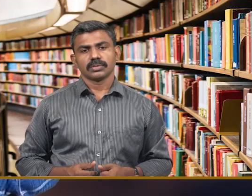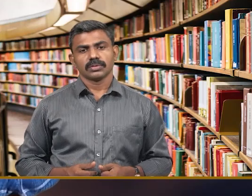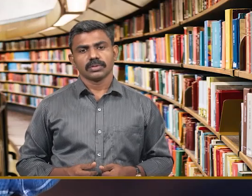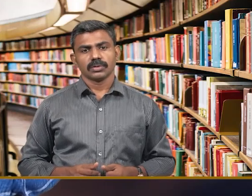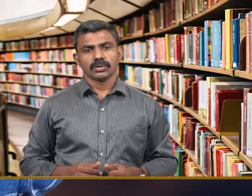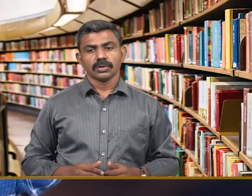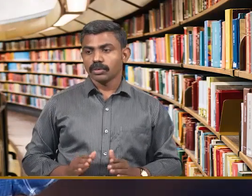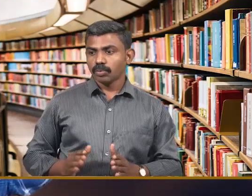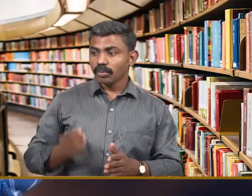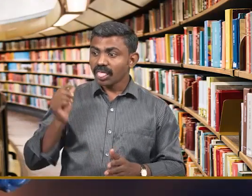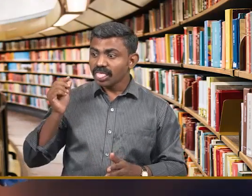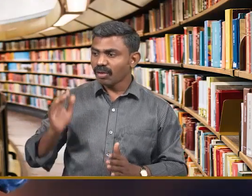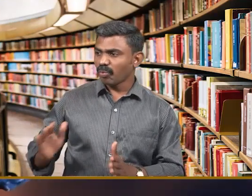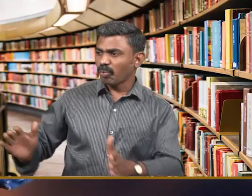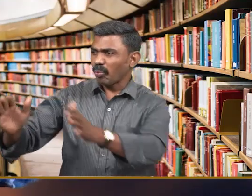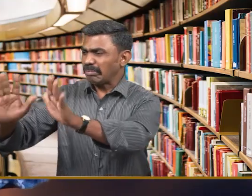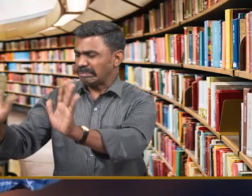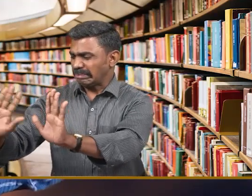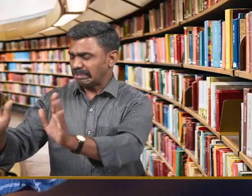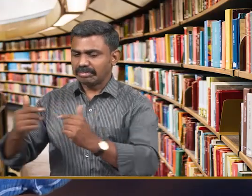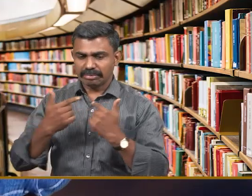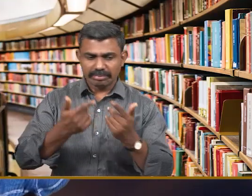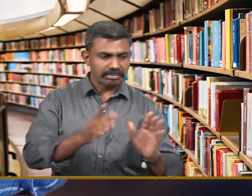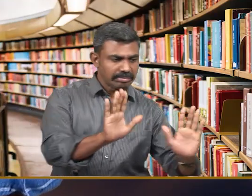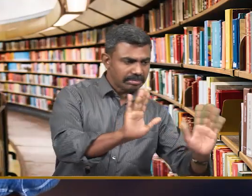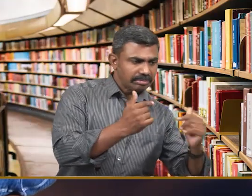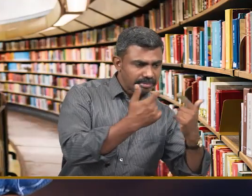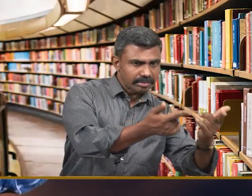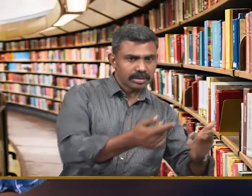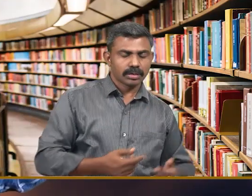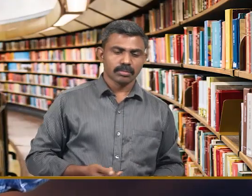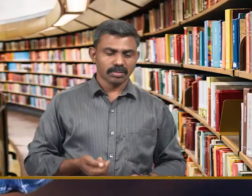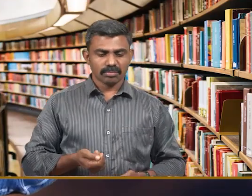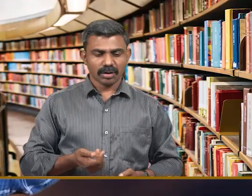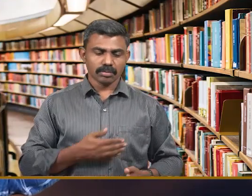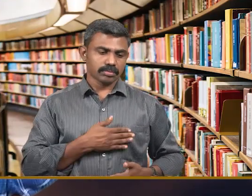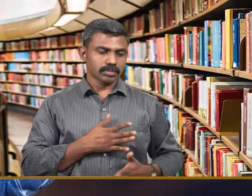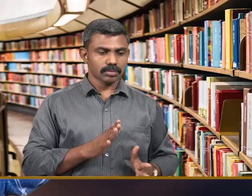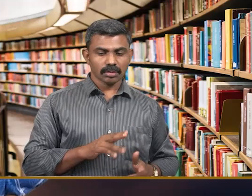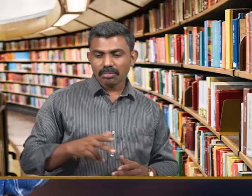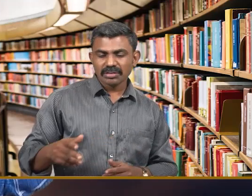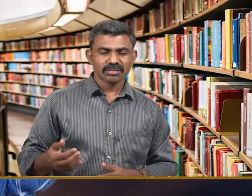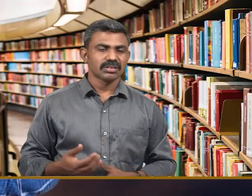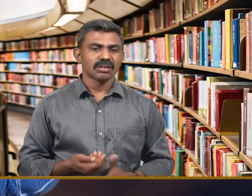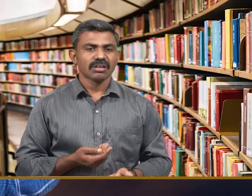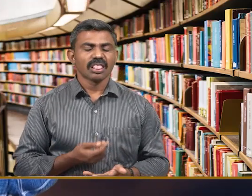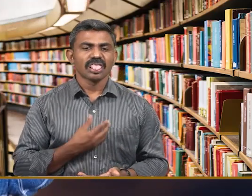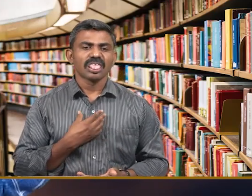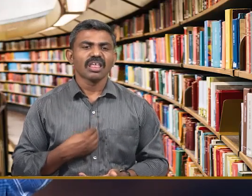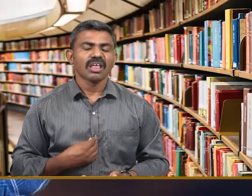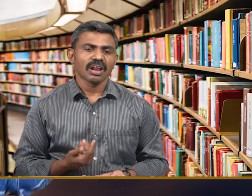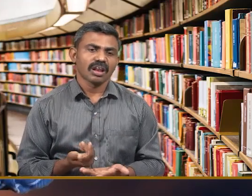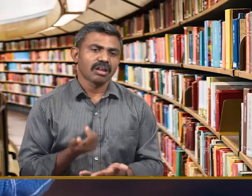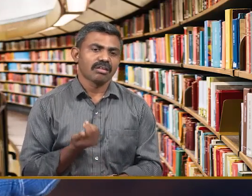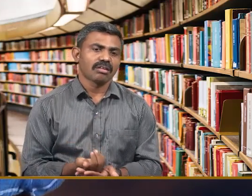போனால் குவியல்னு கூட சொல்லலாம். ஸோ அந்த மாதிரி இடத்துல வந்து அவங்க செல்வந்தர்கள் மத்தியிலிருந்து அது இருந்ததுன்னு சொல்லலாம். ஸோ அதை மட்டும் இல்லாமல் சுரண்டலும்